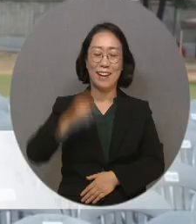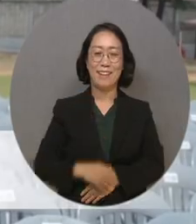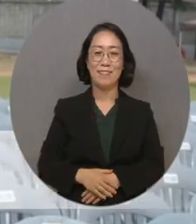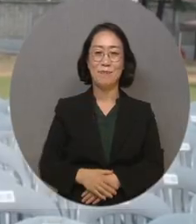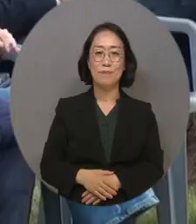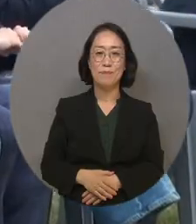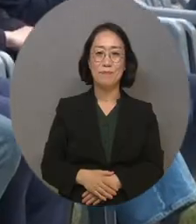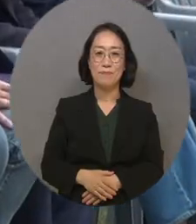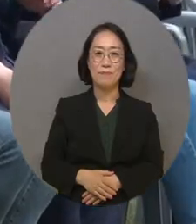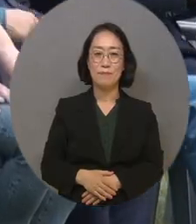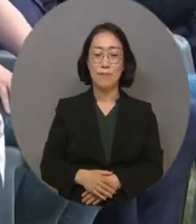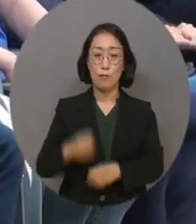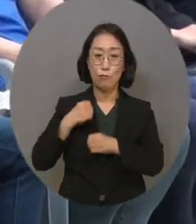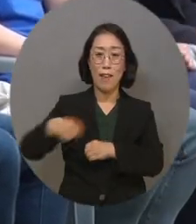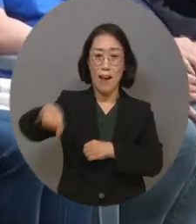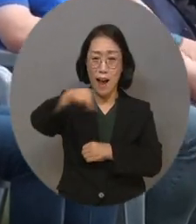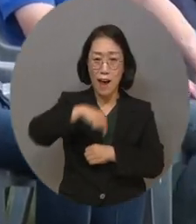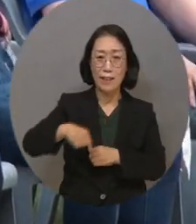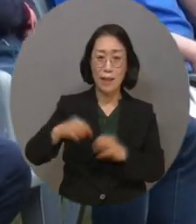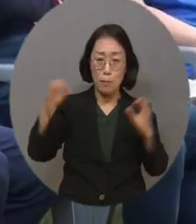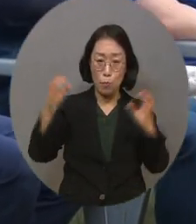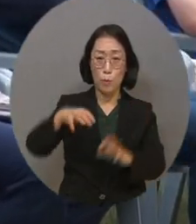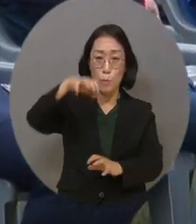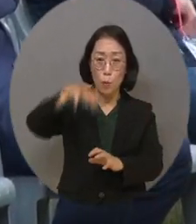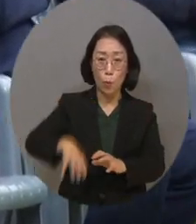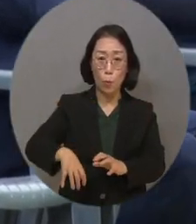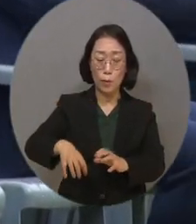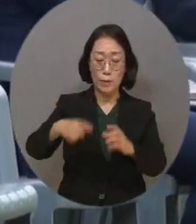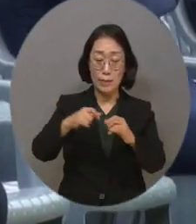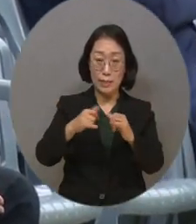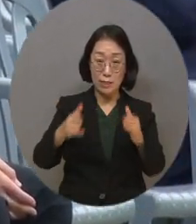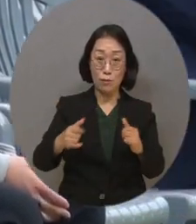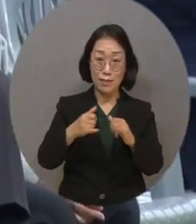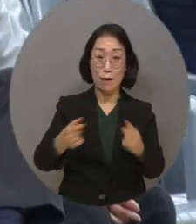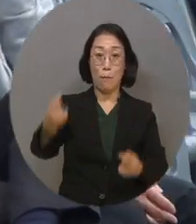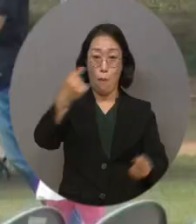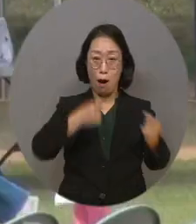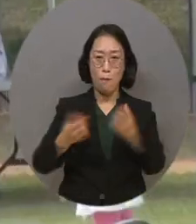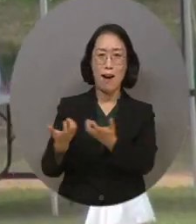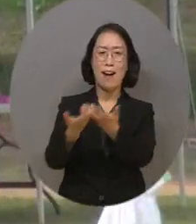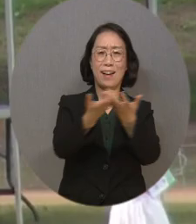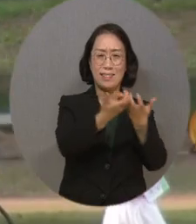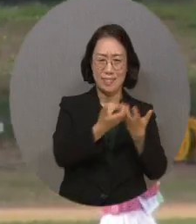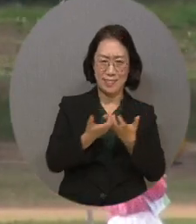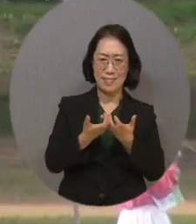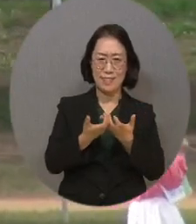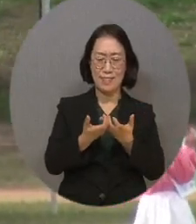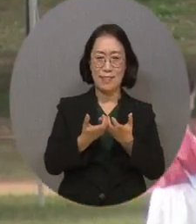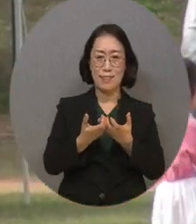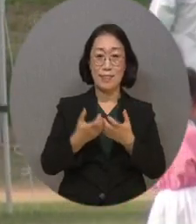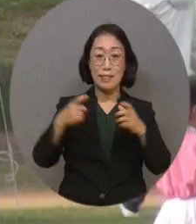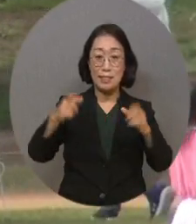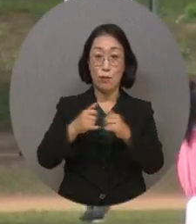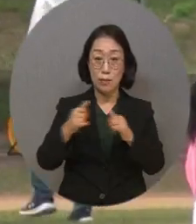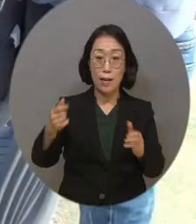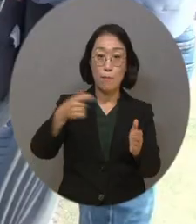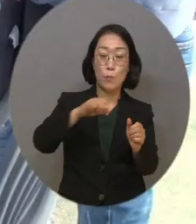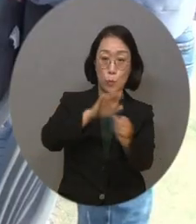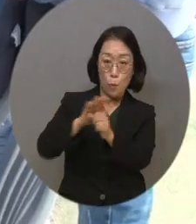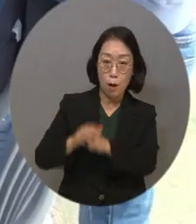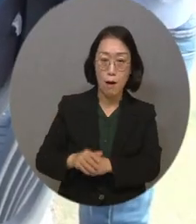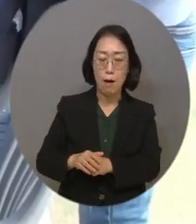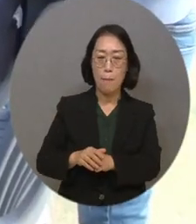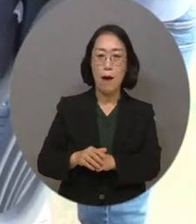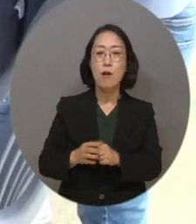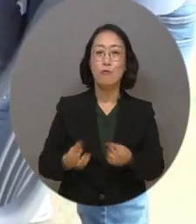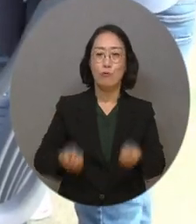중입니다. 부대 내 행사장은 어느새 지역 주민들로 꽉 차 있습니다. 주민들을 위한 부대의 노력으로 마을